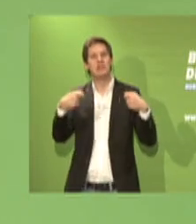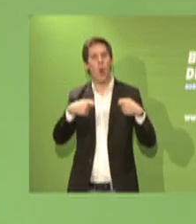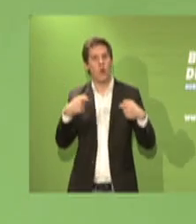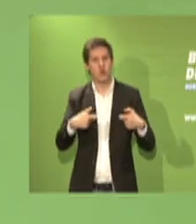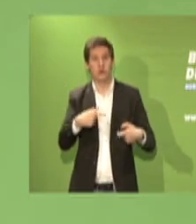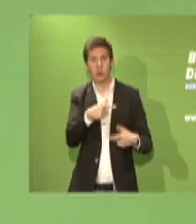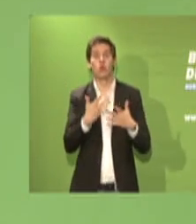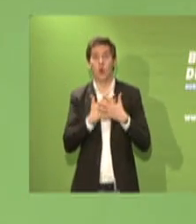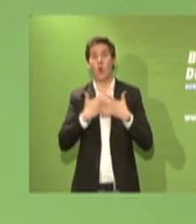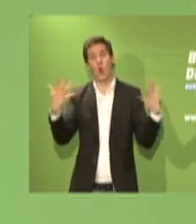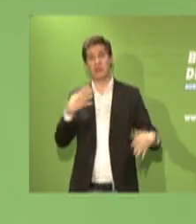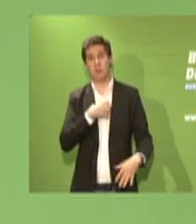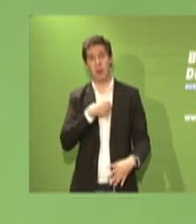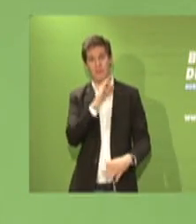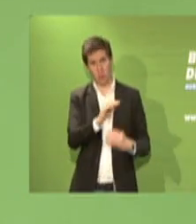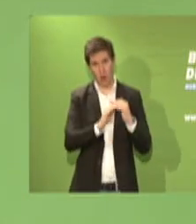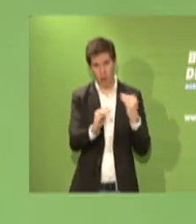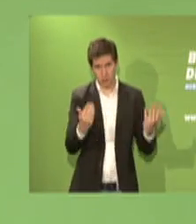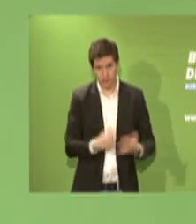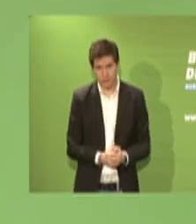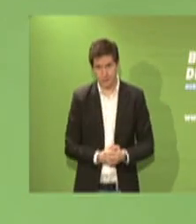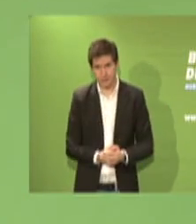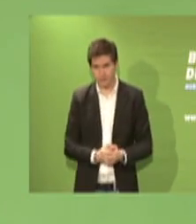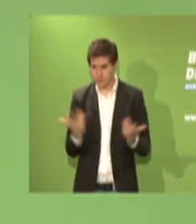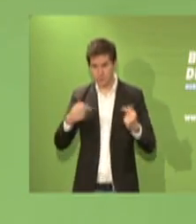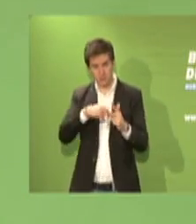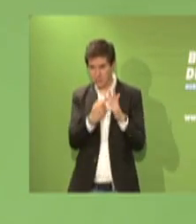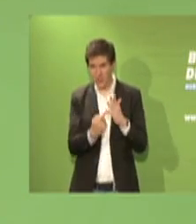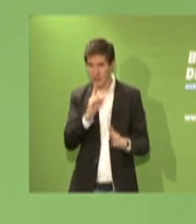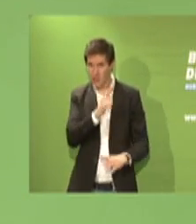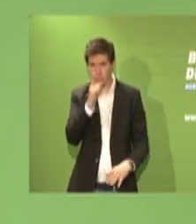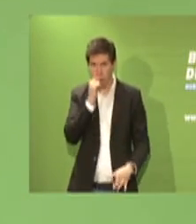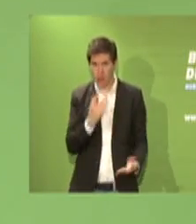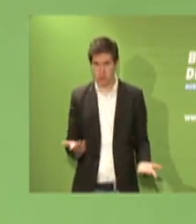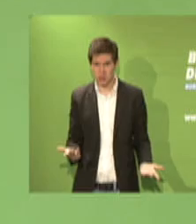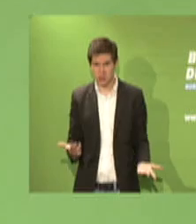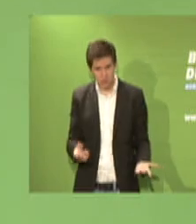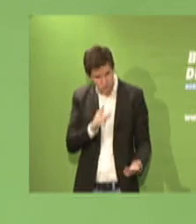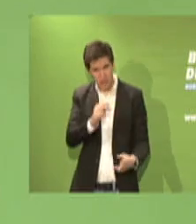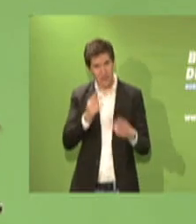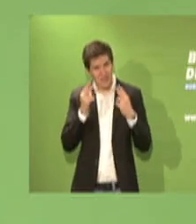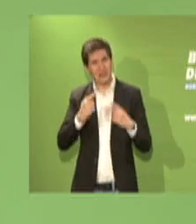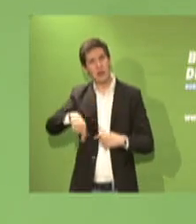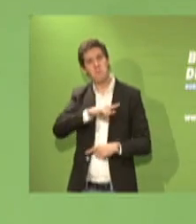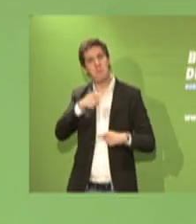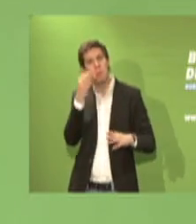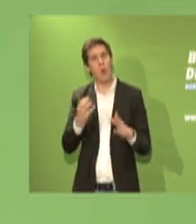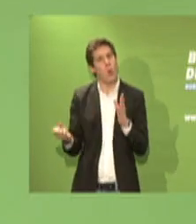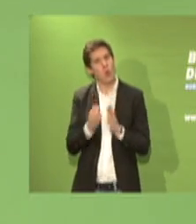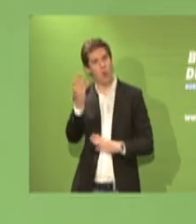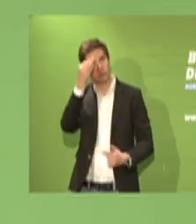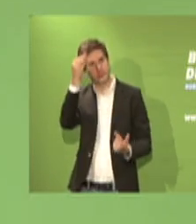ein echtes ländliches Problem. Und das alles ist nicht lustig. Da braucht es frischen Wind, da braucht es auch die